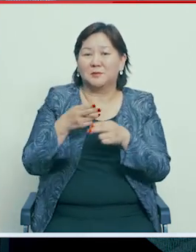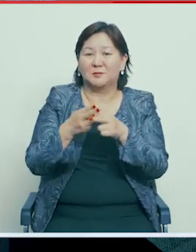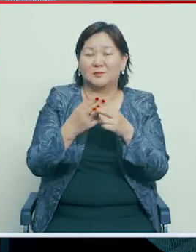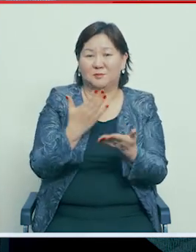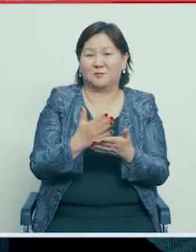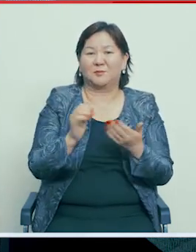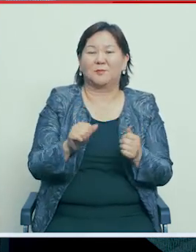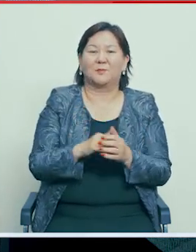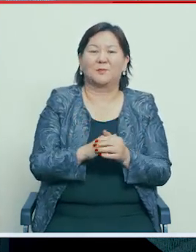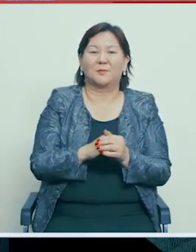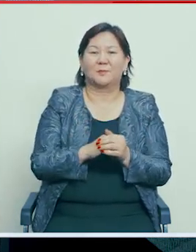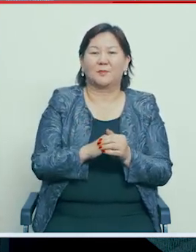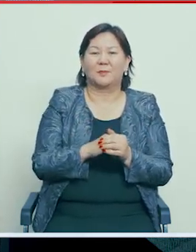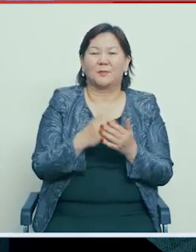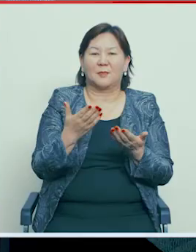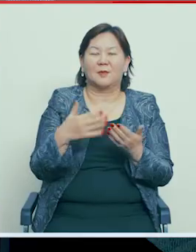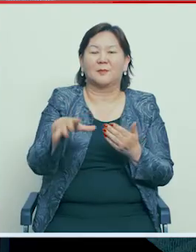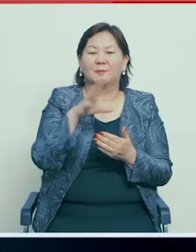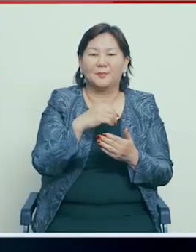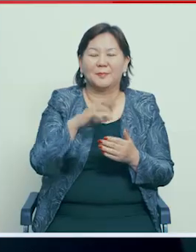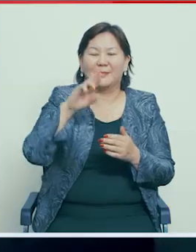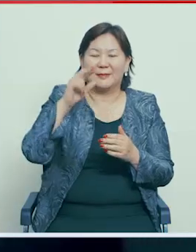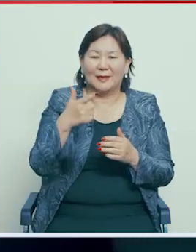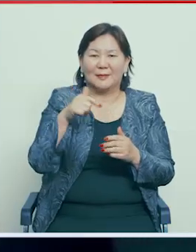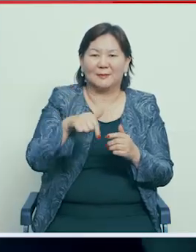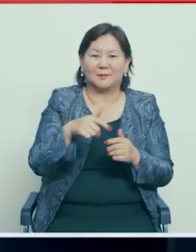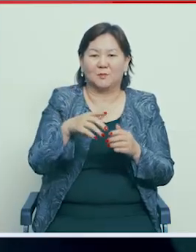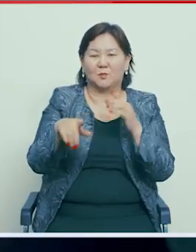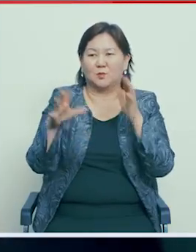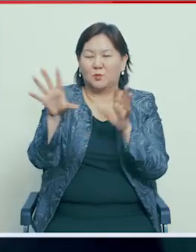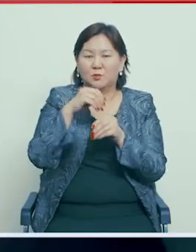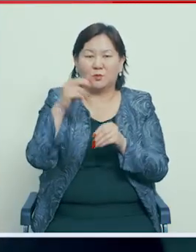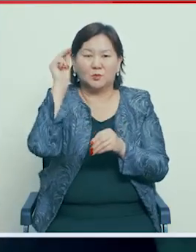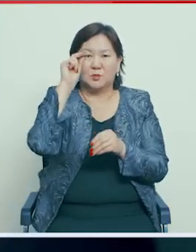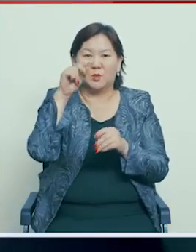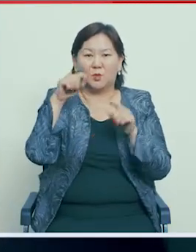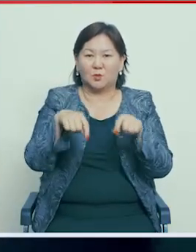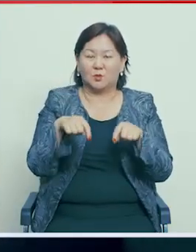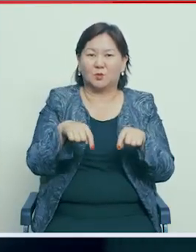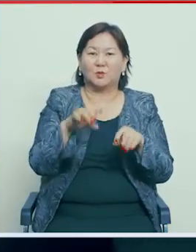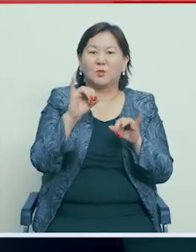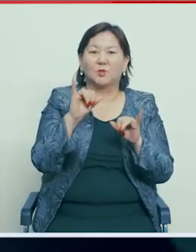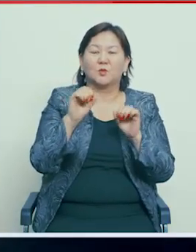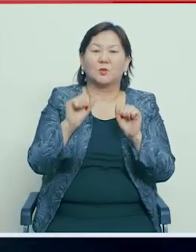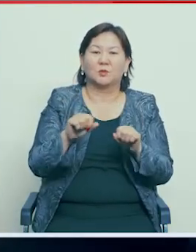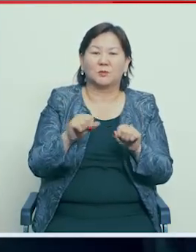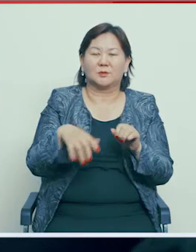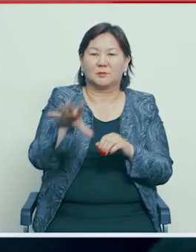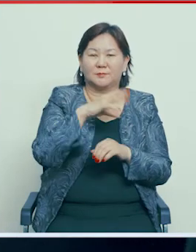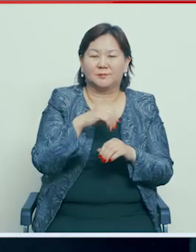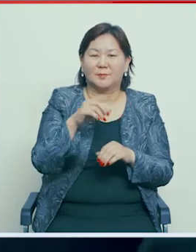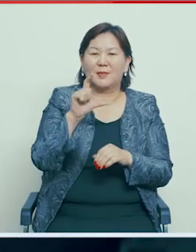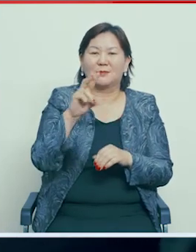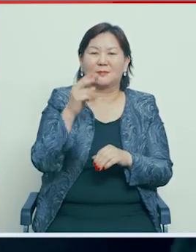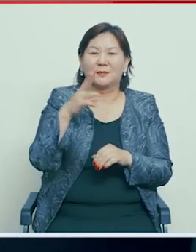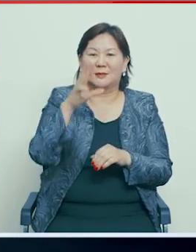хэлнэ. Энэ сайн шийдэ холбоотой яг зэвээс айлч заяа. Яг бусдаас суралцмаар байхгүй юу? Яг өнөөдөр юу болж байгаа нөхөр өглөө би Австрали элчин сайдын яам